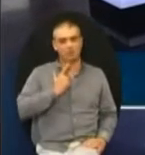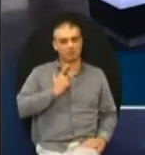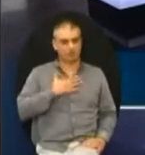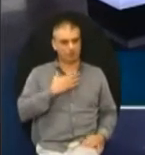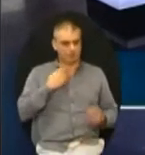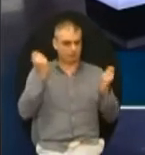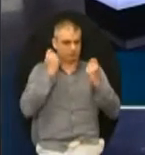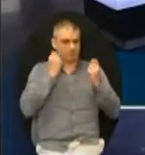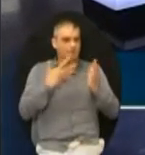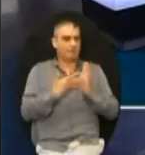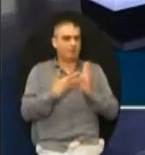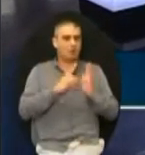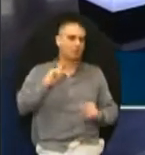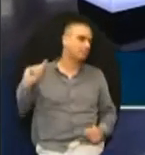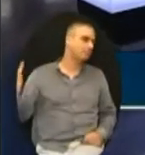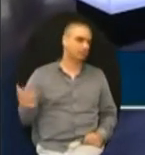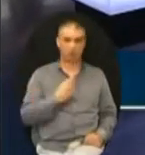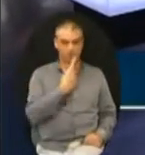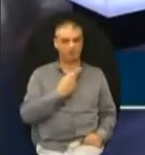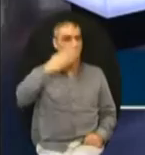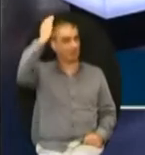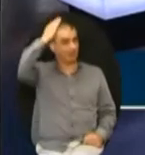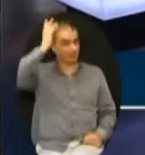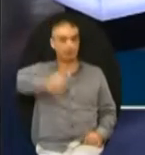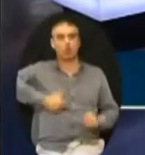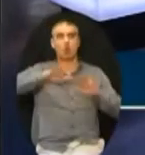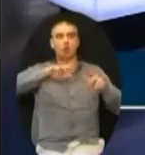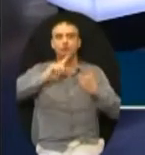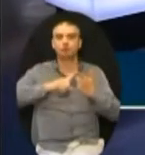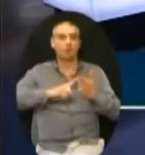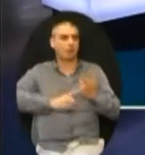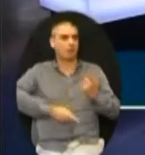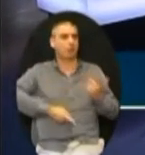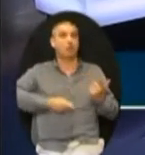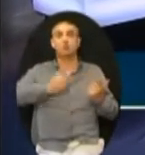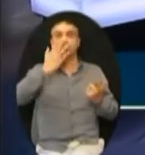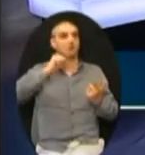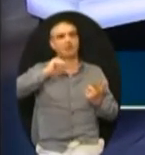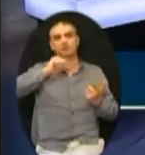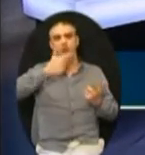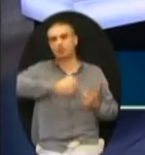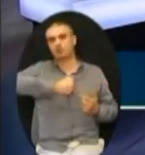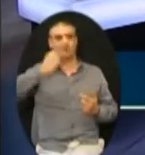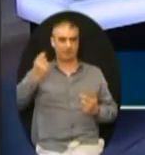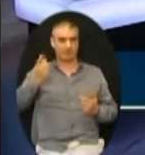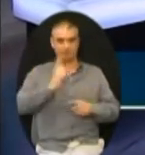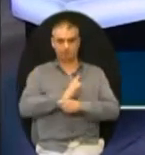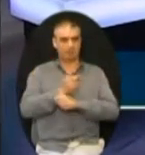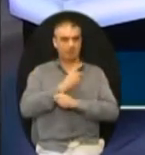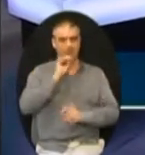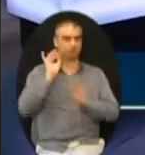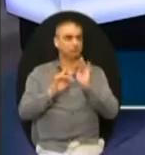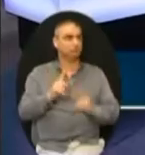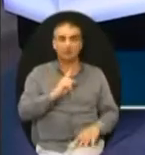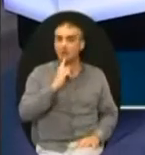הופתעתי מהביקורת מכל הכיוונים. זאת אומרת, נפתלי בנט וראש הממשלה, היה הראשון מצד ימין שישר יצא